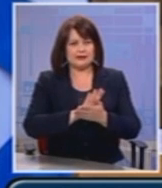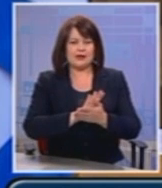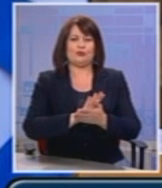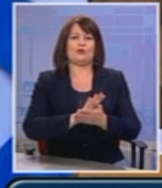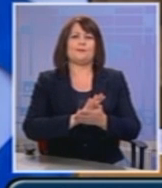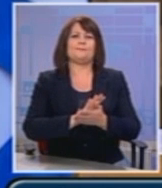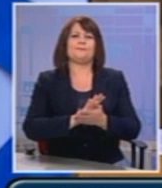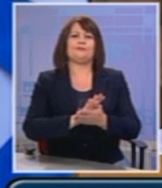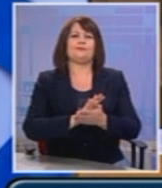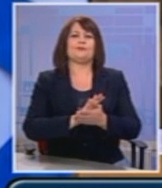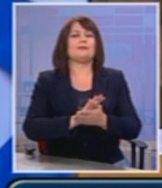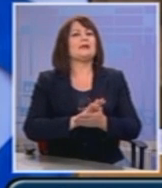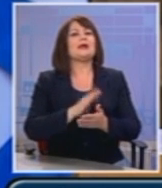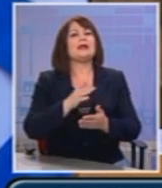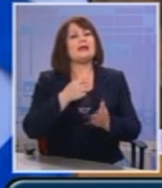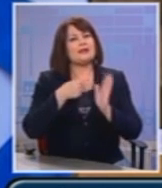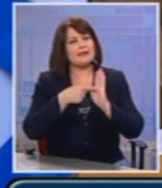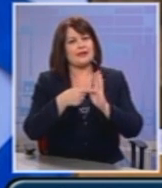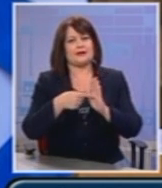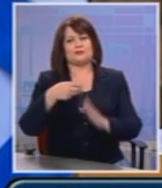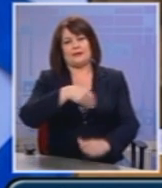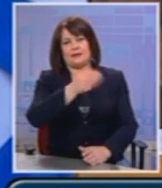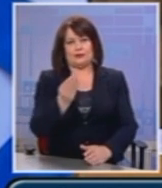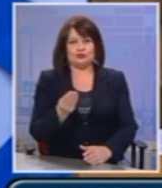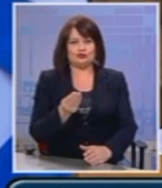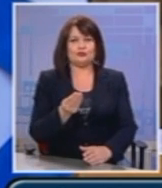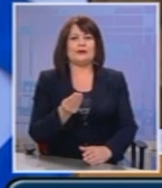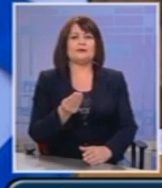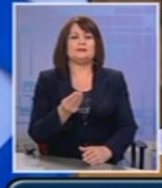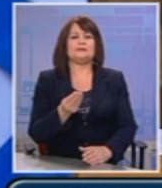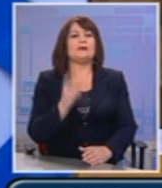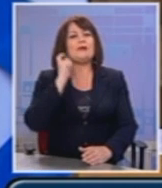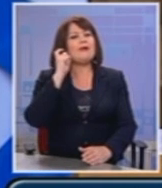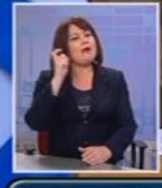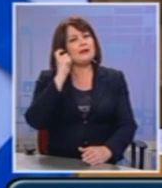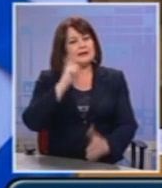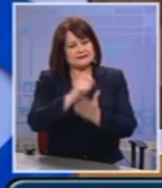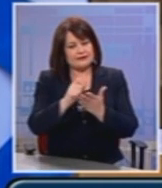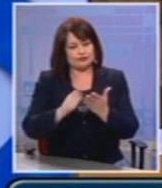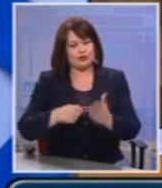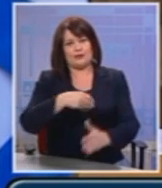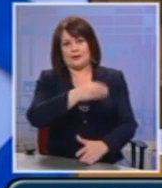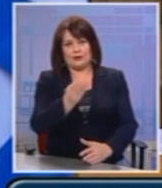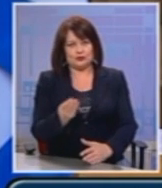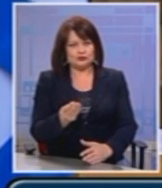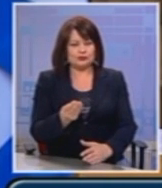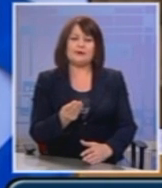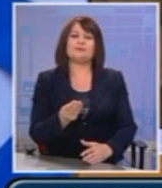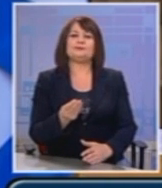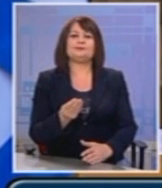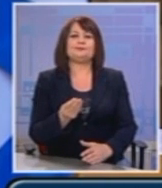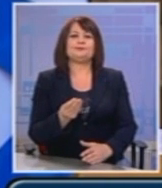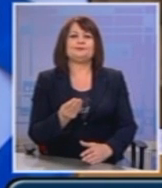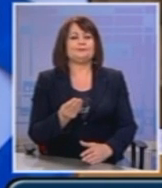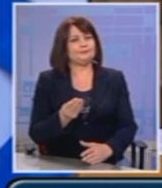τύπου στη διάρκεια της οποίας θα διανεμηθεί το πόρισμα αυτό στην